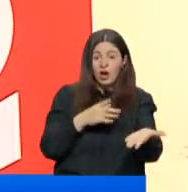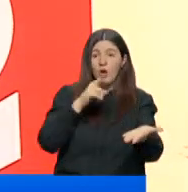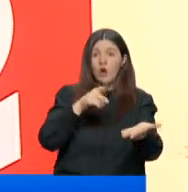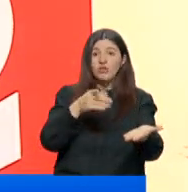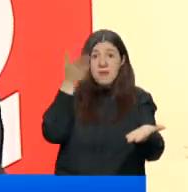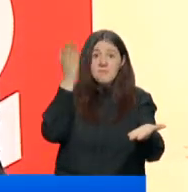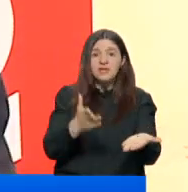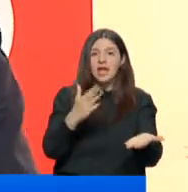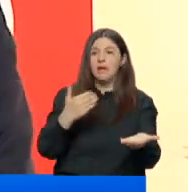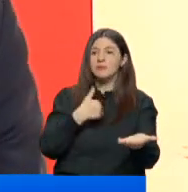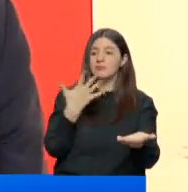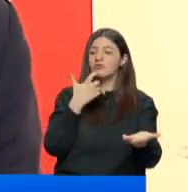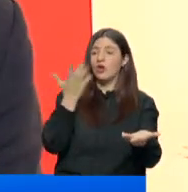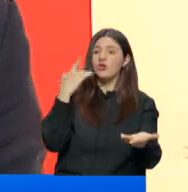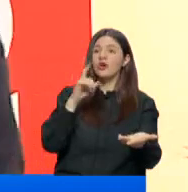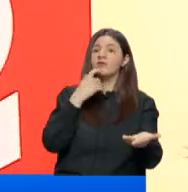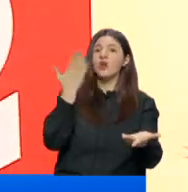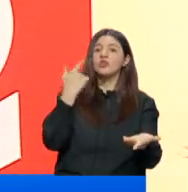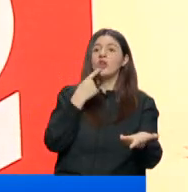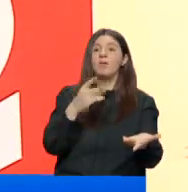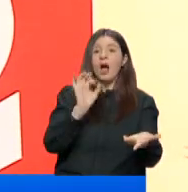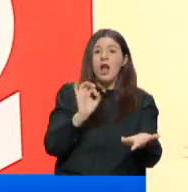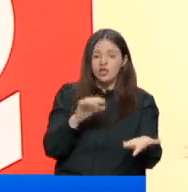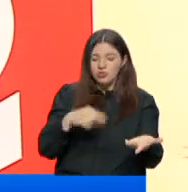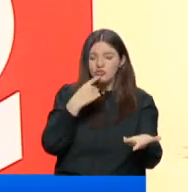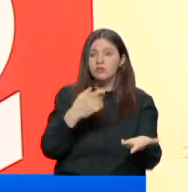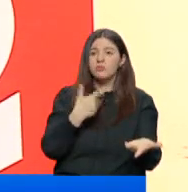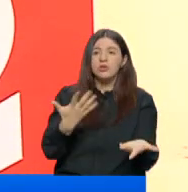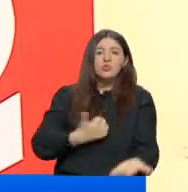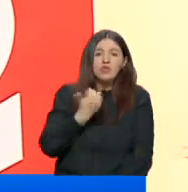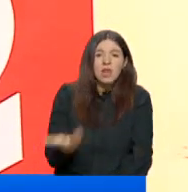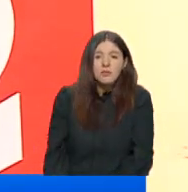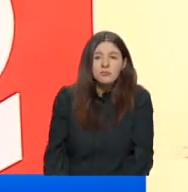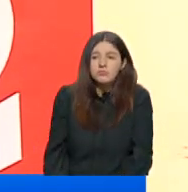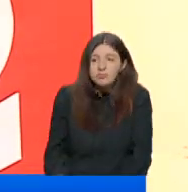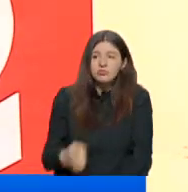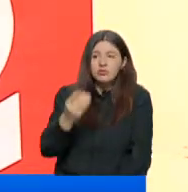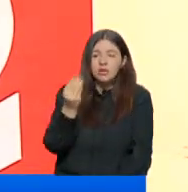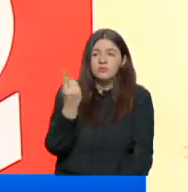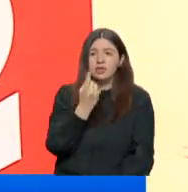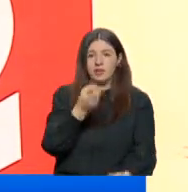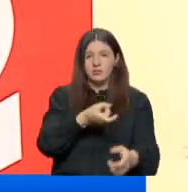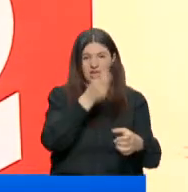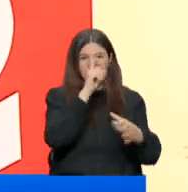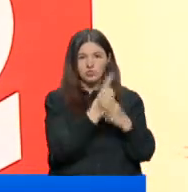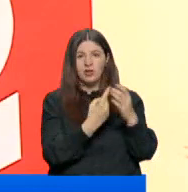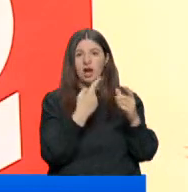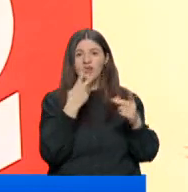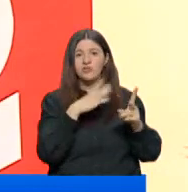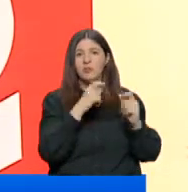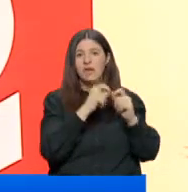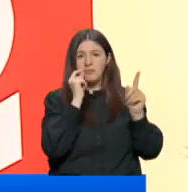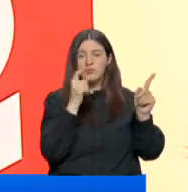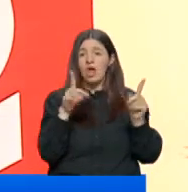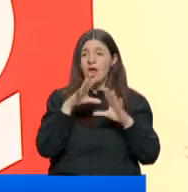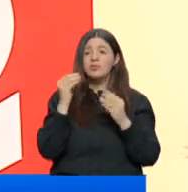onlar bile bizim 5 yıl önce, 10 yıl önce söylediğimiz şeyleri söylüyorlarsa biz bundan niye üzülelim? Bu iyi bir şeydir. Bülent Kral Çıplak açıklaması var. İşte bunların hepsi